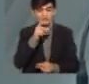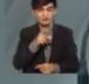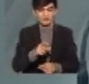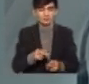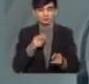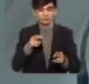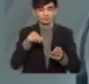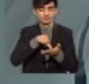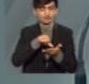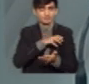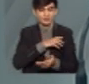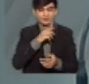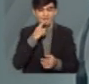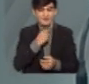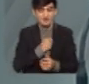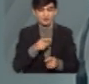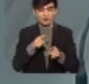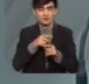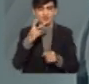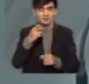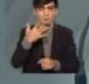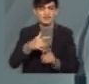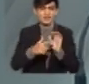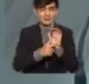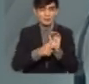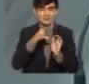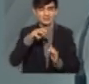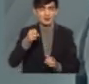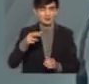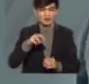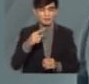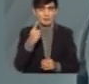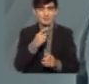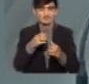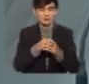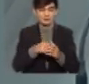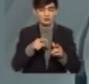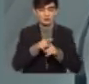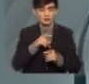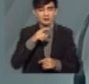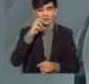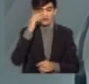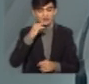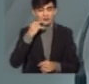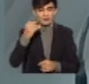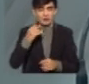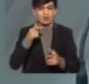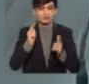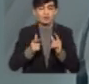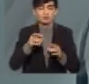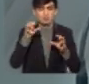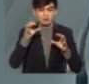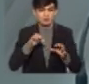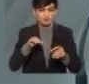преступлениях, предусмотренных по статье 257, частей 1 и 2 Уголовного кодекса Республики Казахстан. Согласно правилам